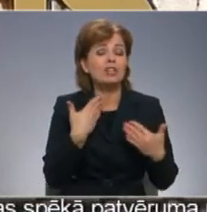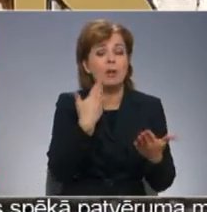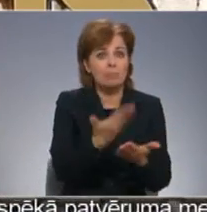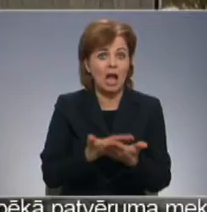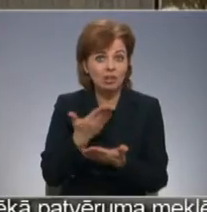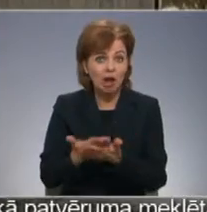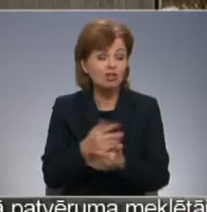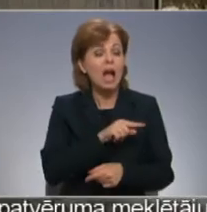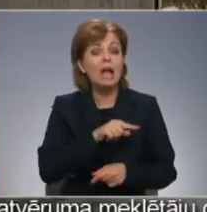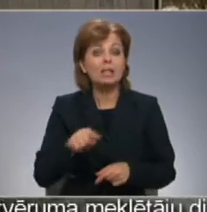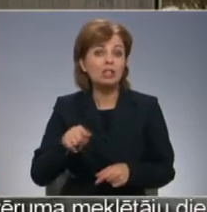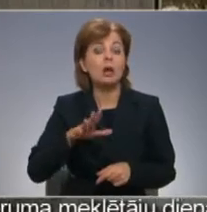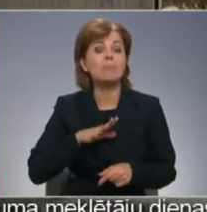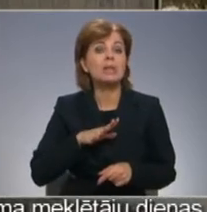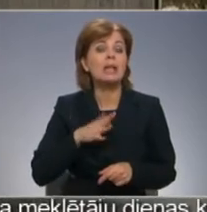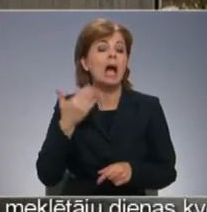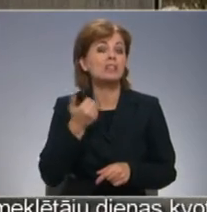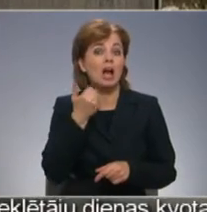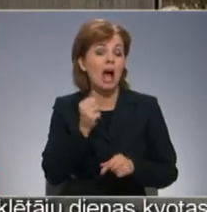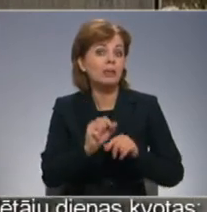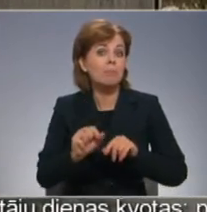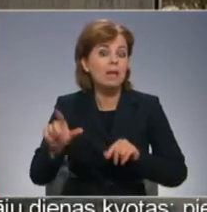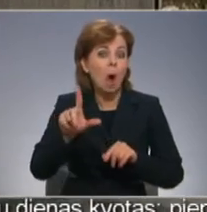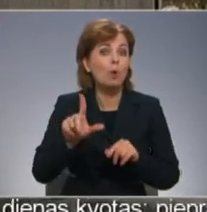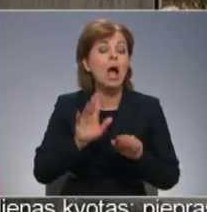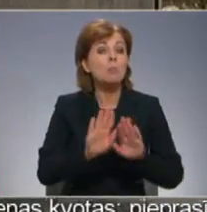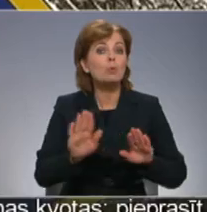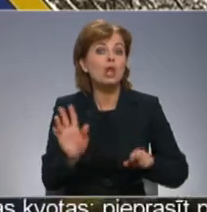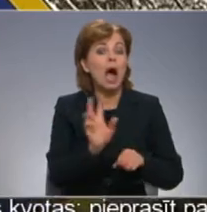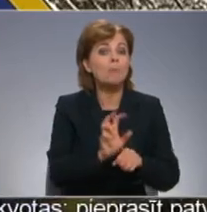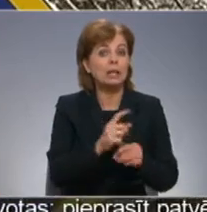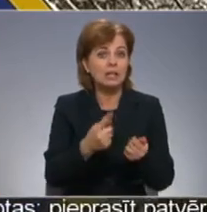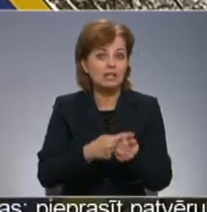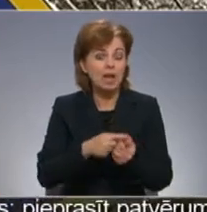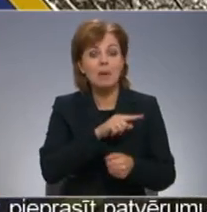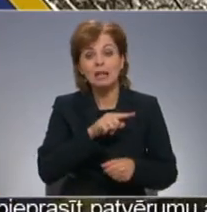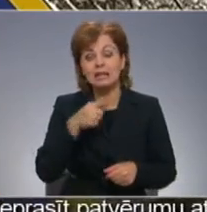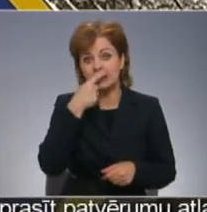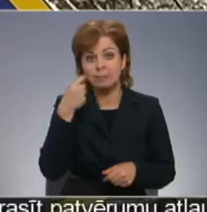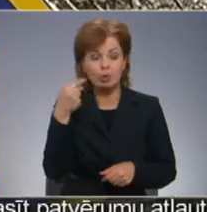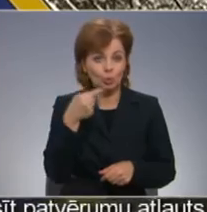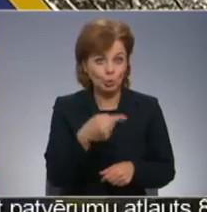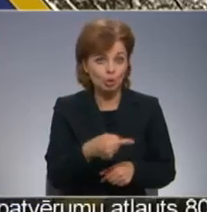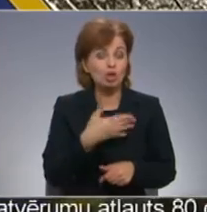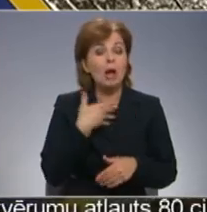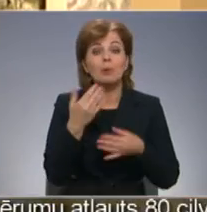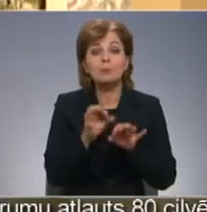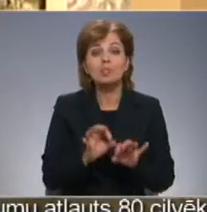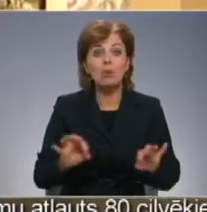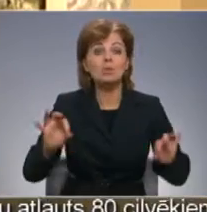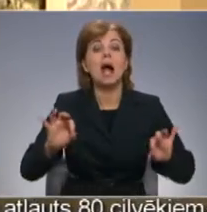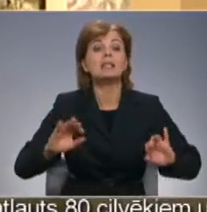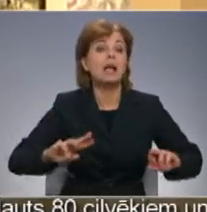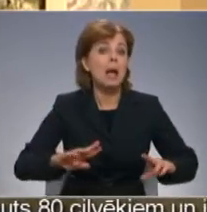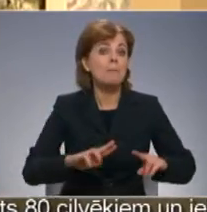piedāvāšanā. Līdz ar to aizvadītajā gadā krietni pieaudzis arī muzeja apmeklētāju skaits līdz gandrīz 100 000. Mums nav skaistas lielas pils, kā